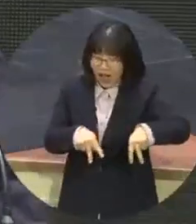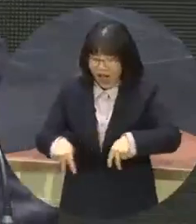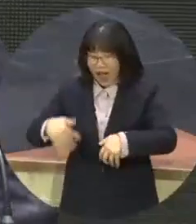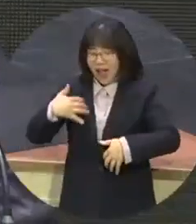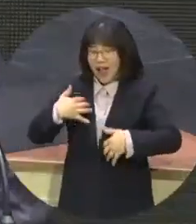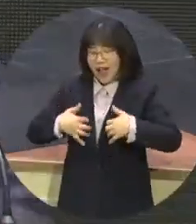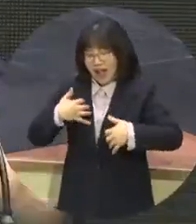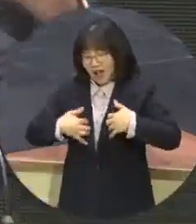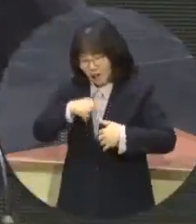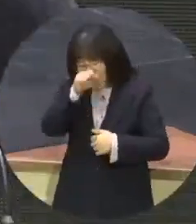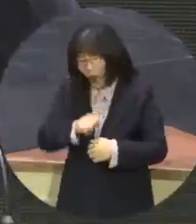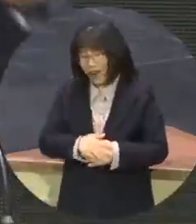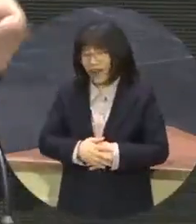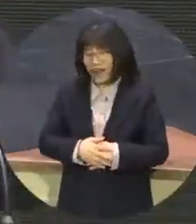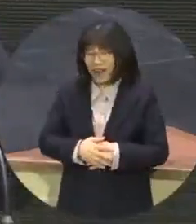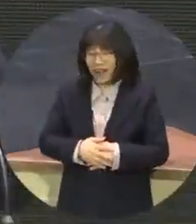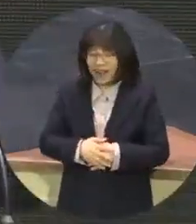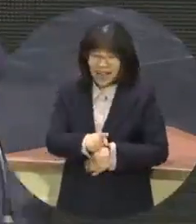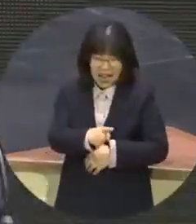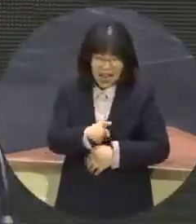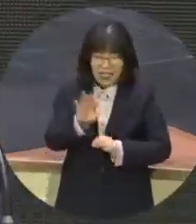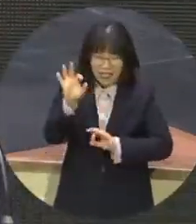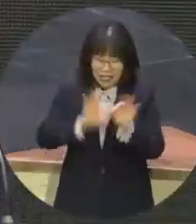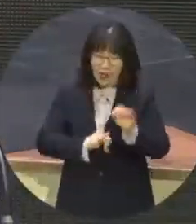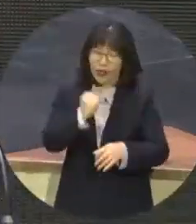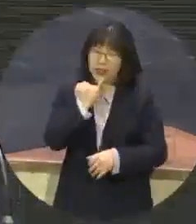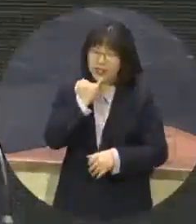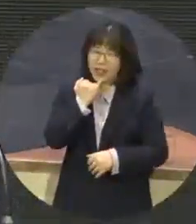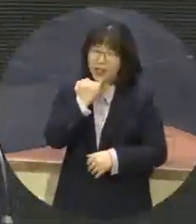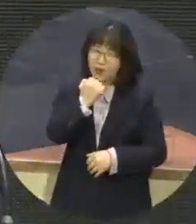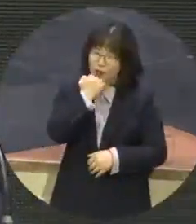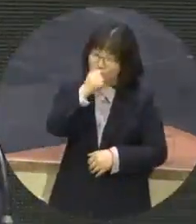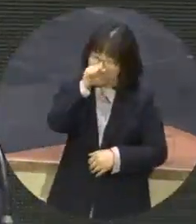좀 웃어줘. 좀 제발. 쪽지껏 찍든지 말든지. 좀 뭐.